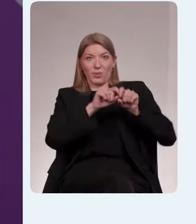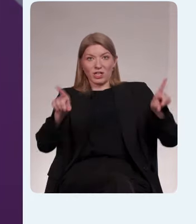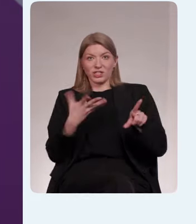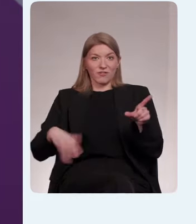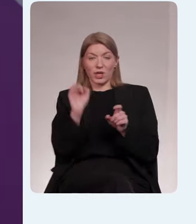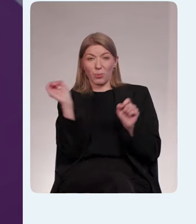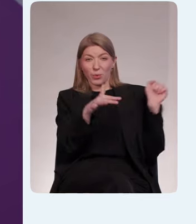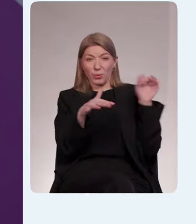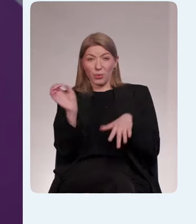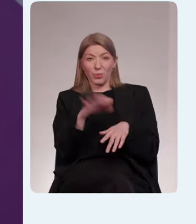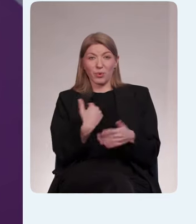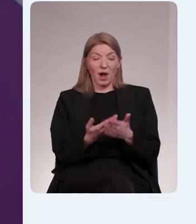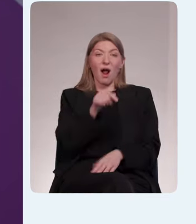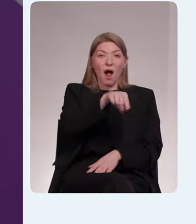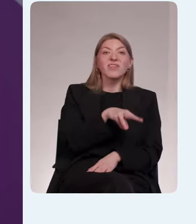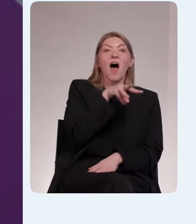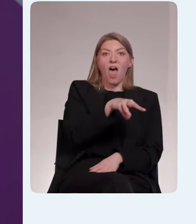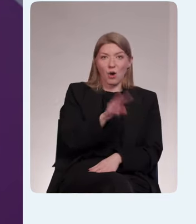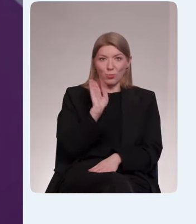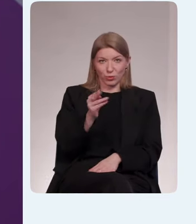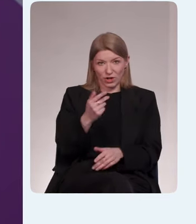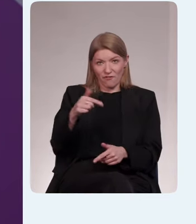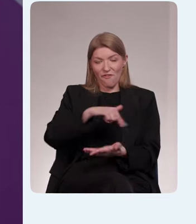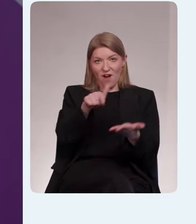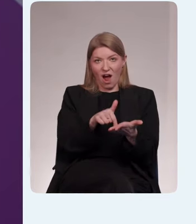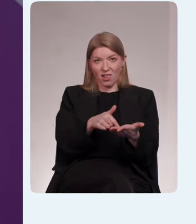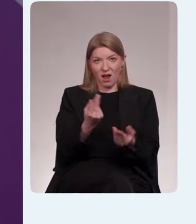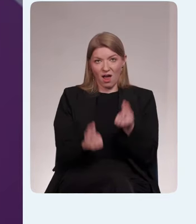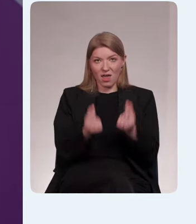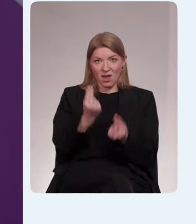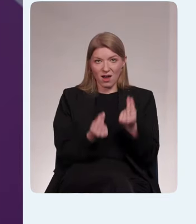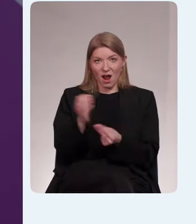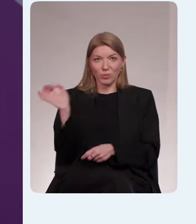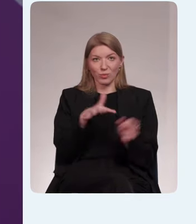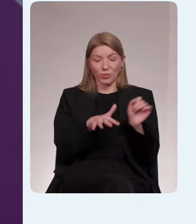М. Только в моей карточке. Там не карточка, там прожарка.